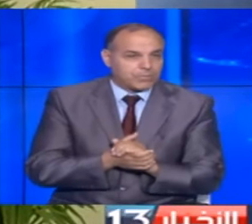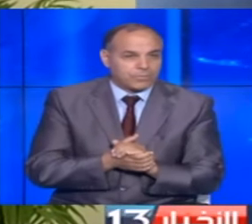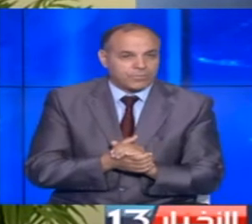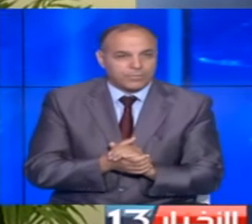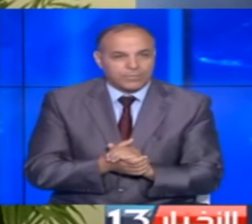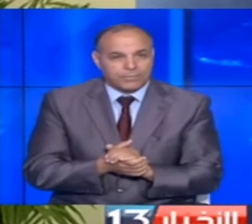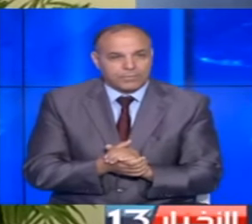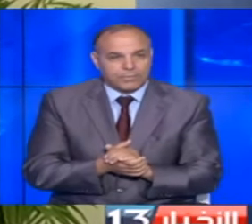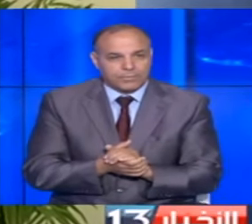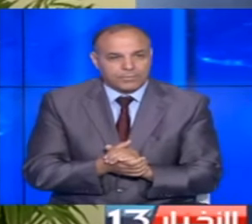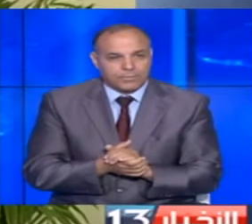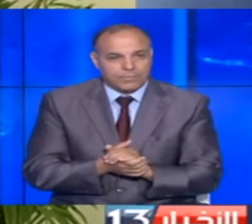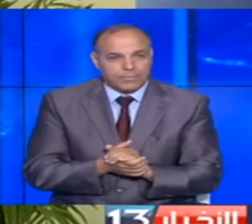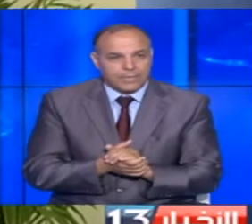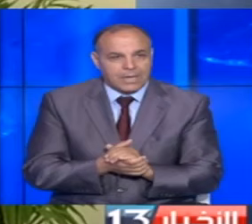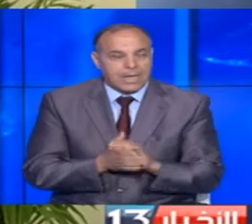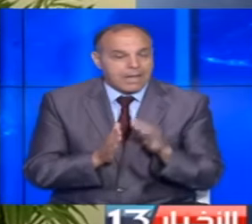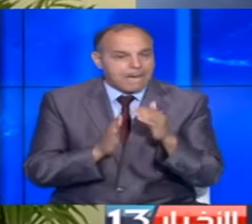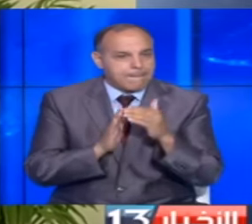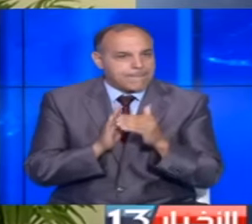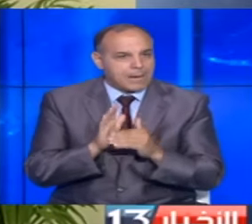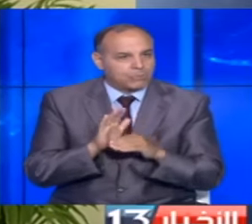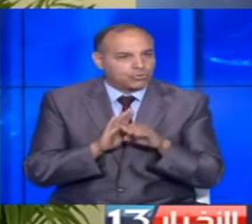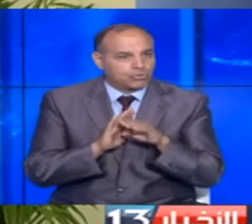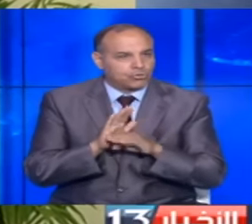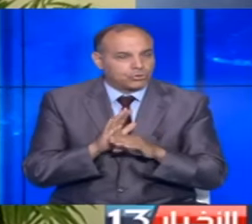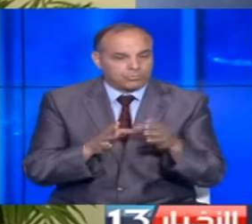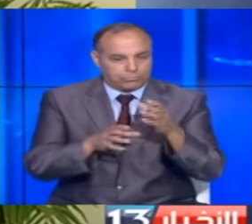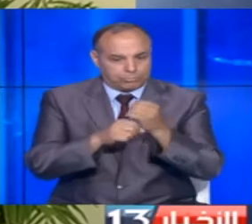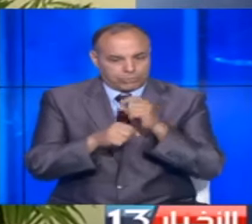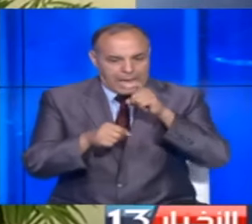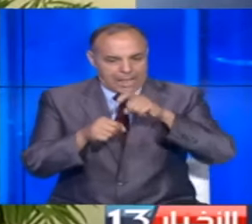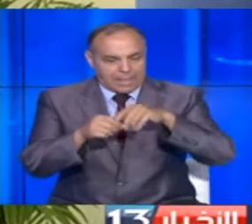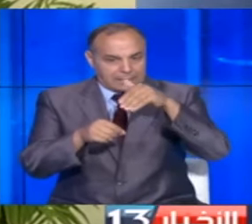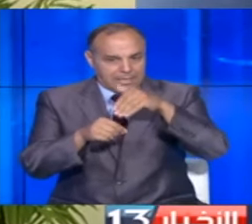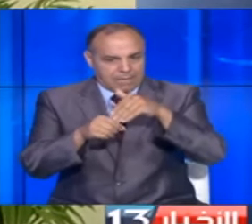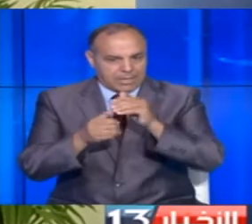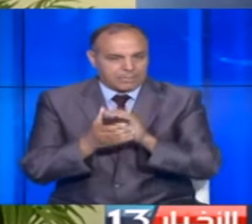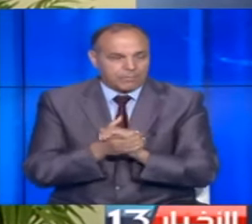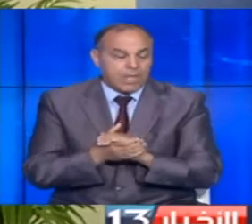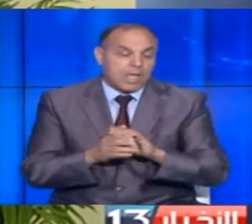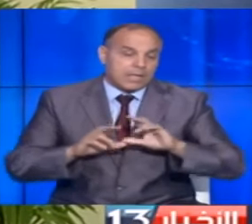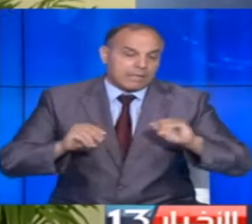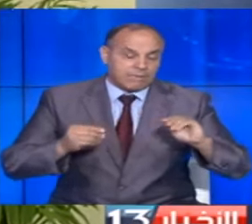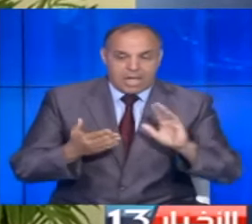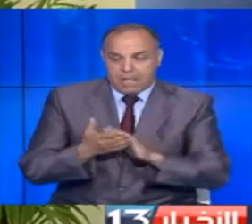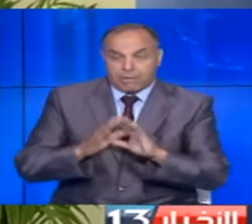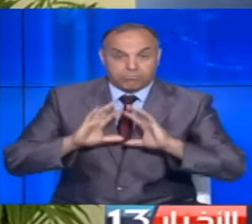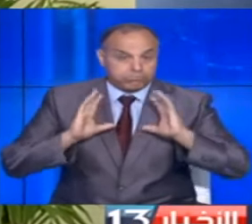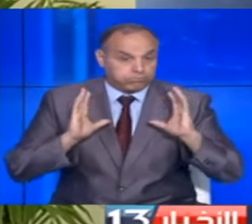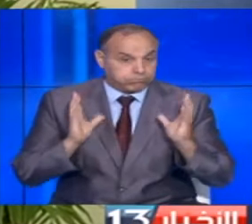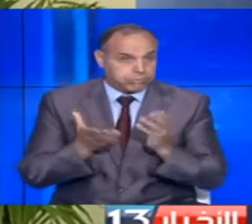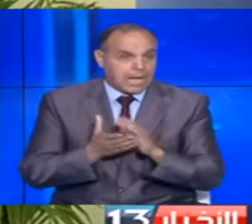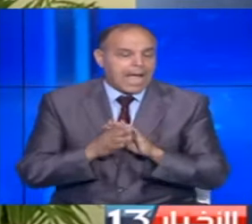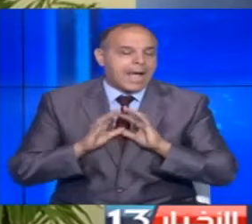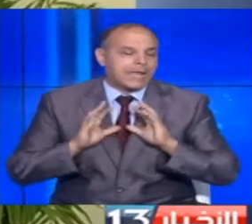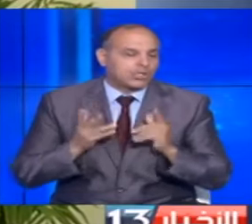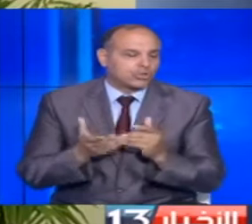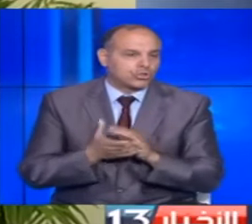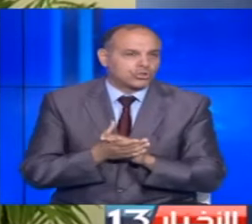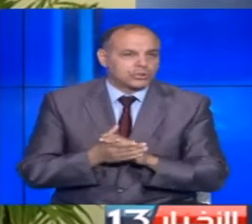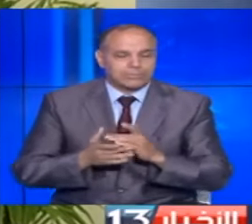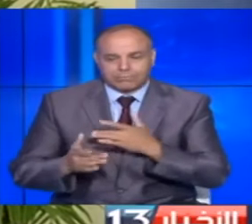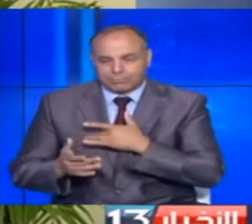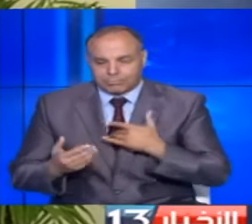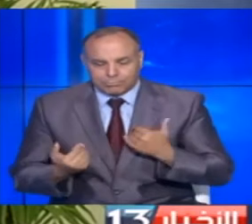على منظومه اه قبول الترشيحات وكيف كيف هي الفضائيه اه بيكون في احسن الظروف